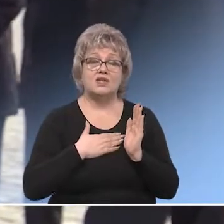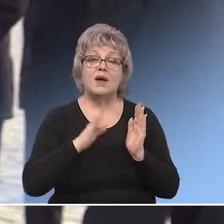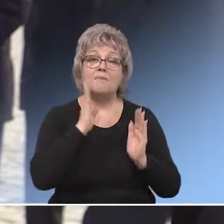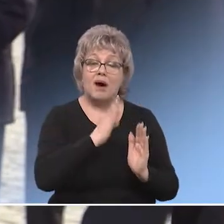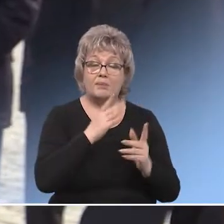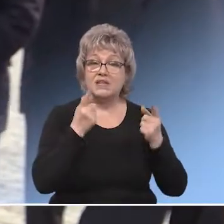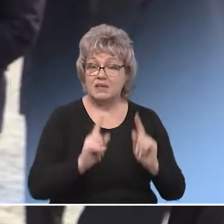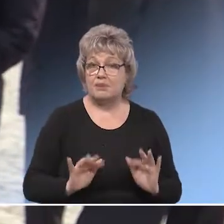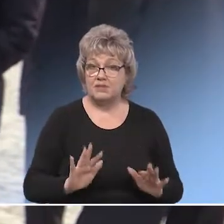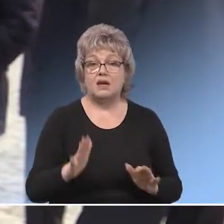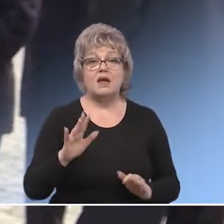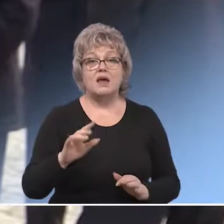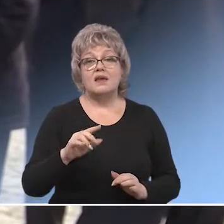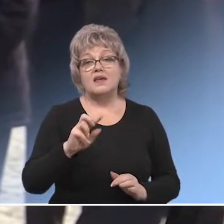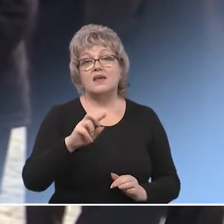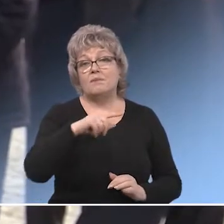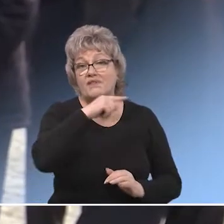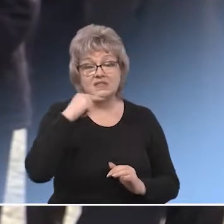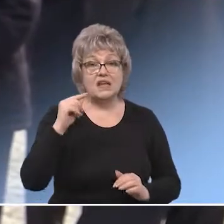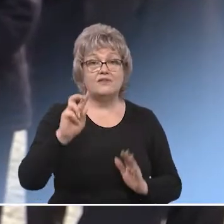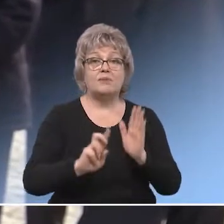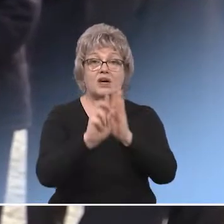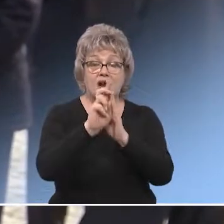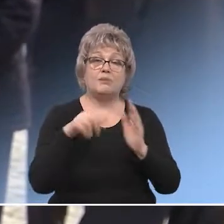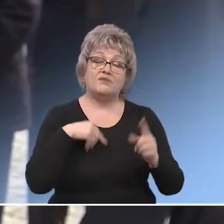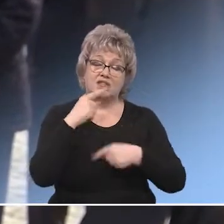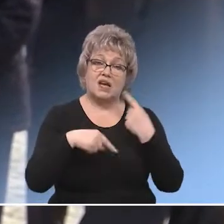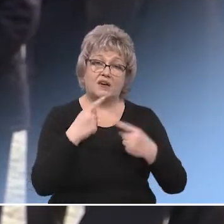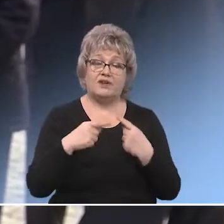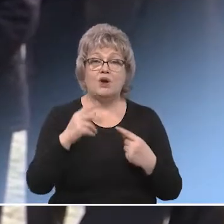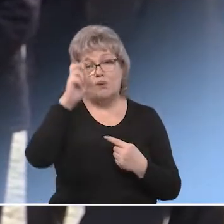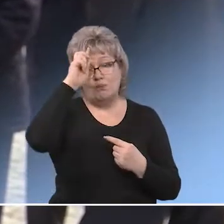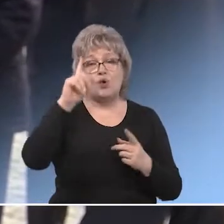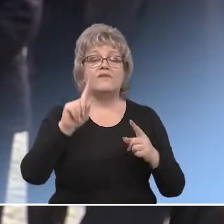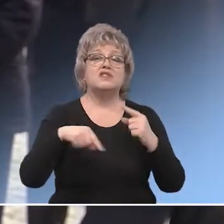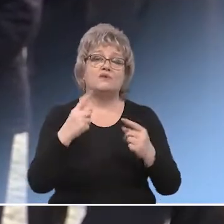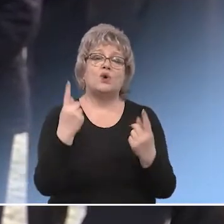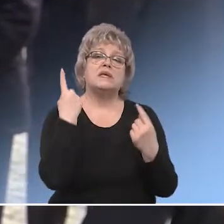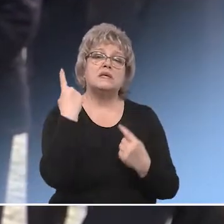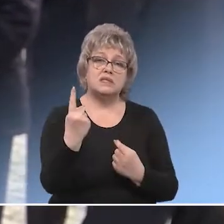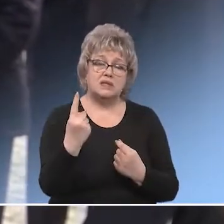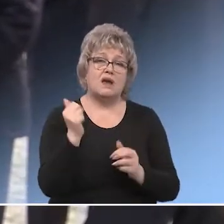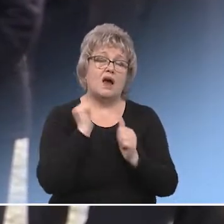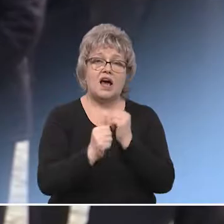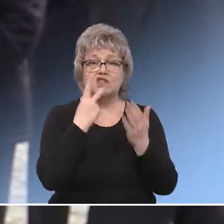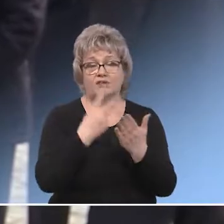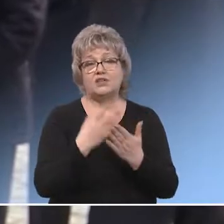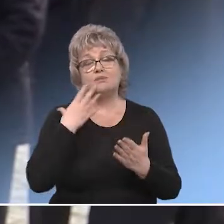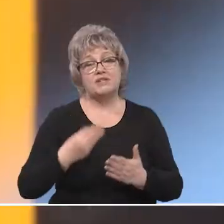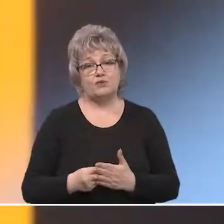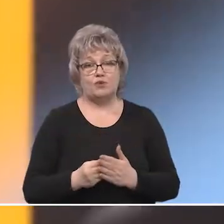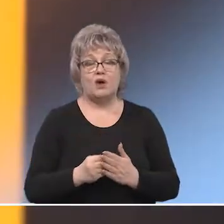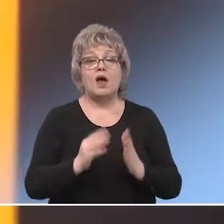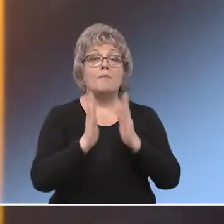на самом деле. И в православном храме мы всегда говорим о том, что Бог все равно един, каждый его видит